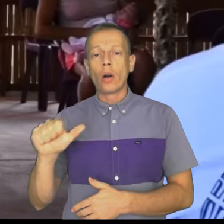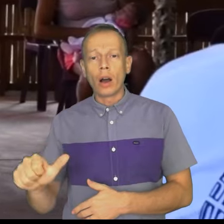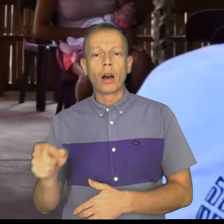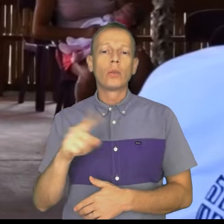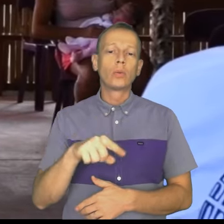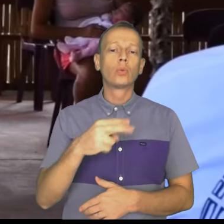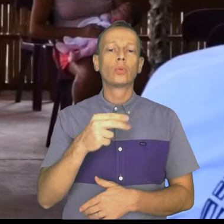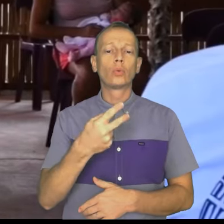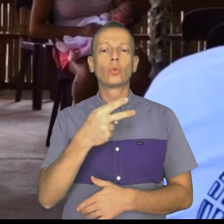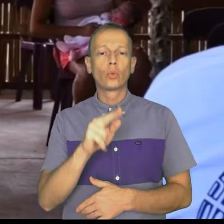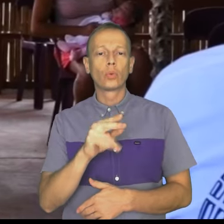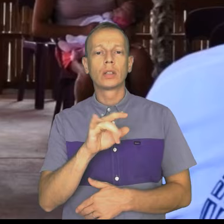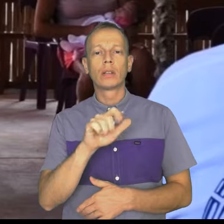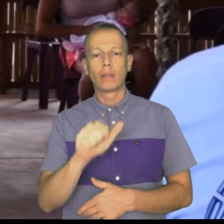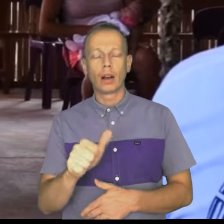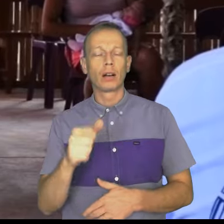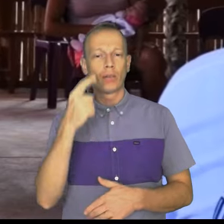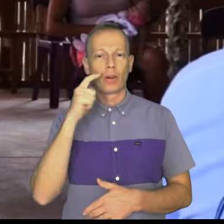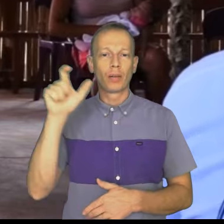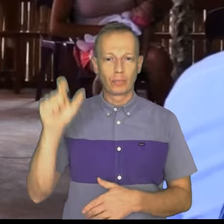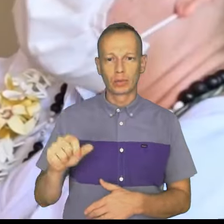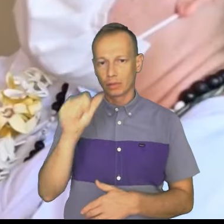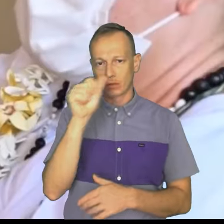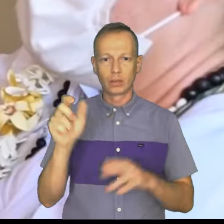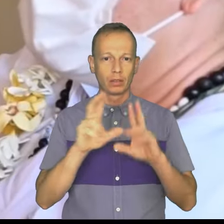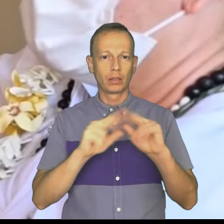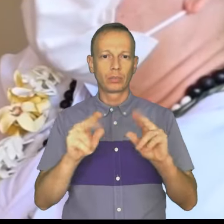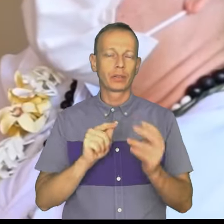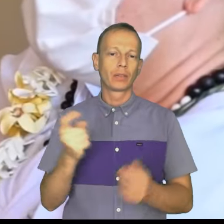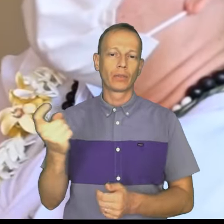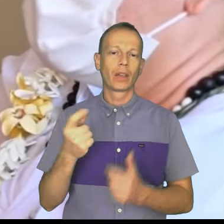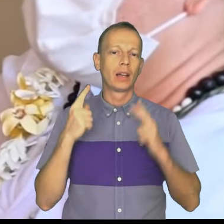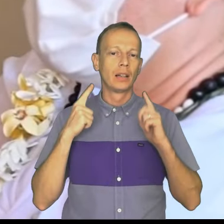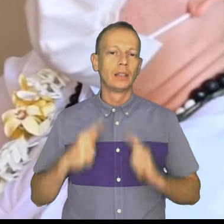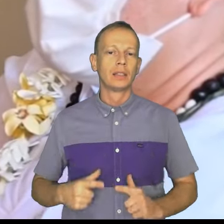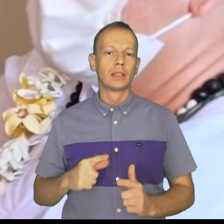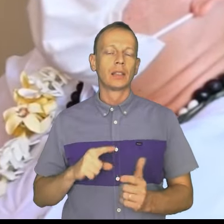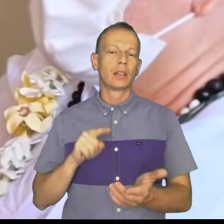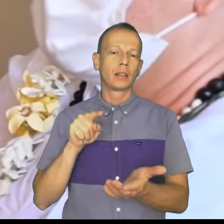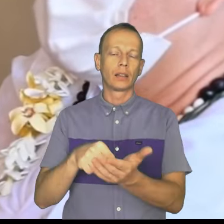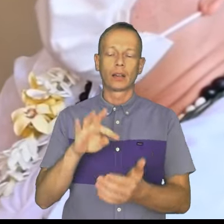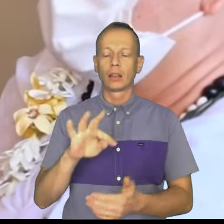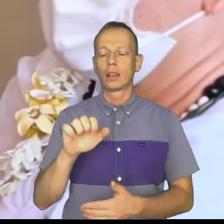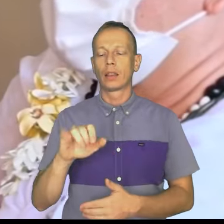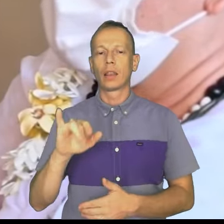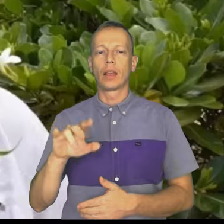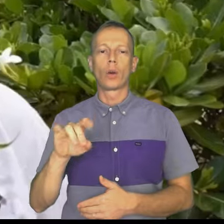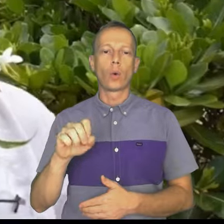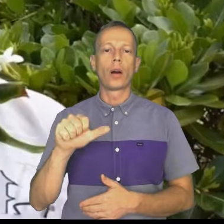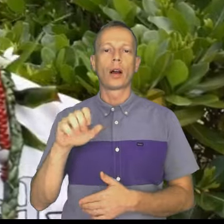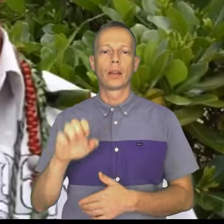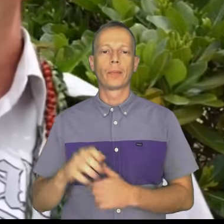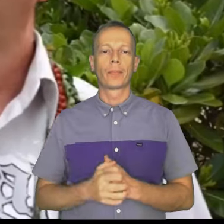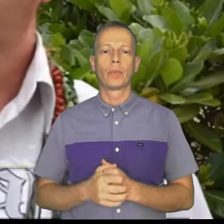on écoute les précisions de Frère Rémi Quinton du lycée Saint-Athanas de Taïohaï. Nous avons deux